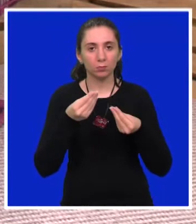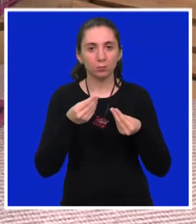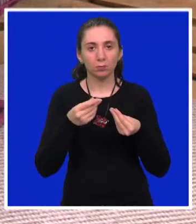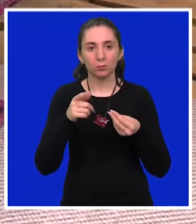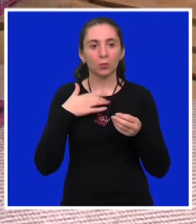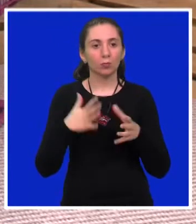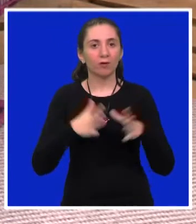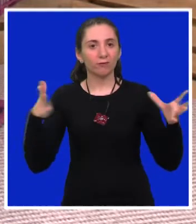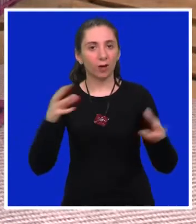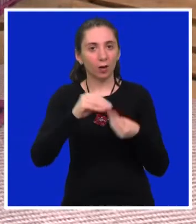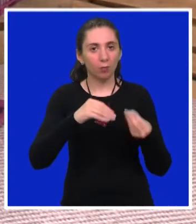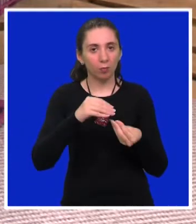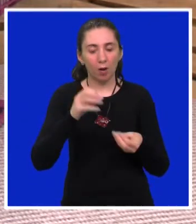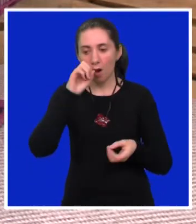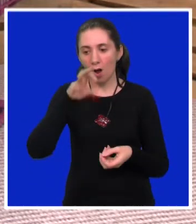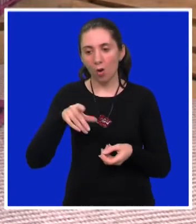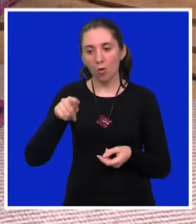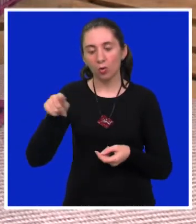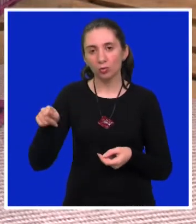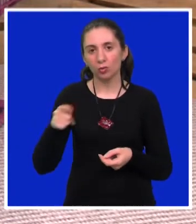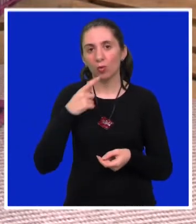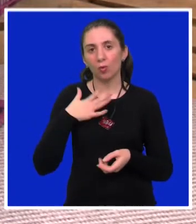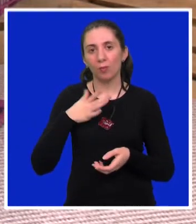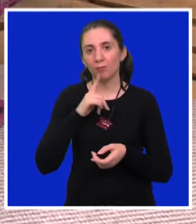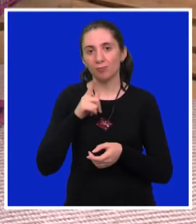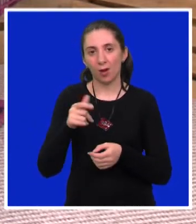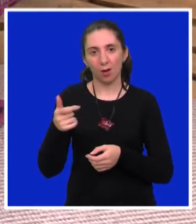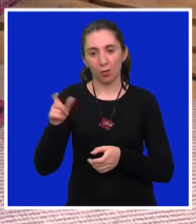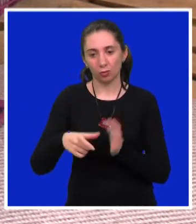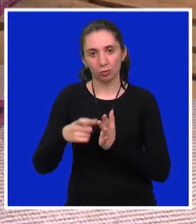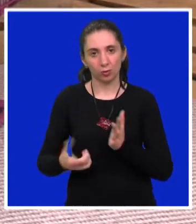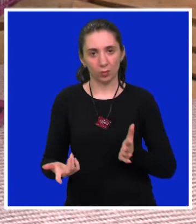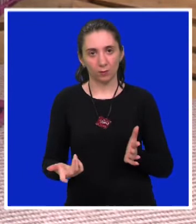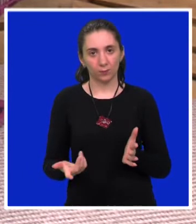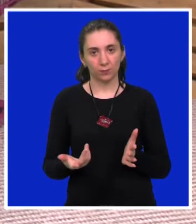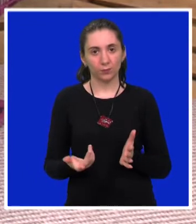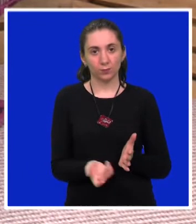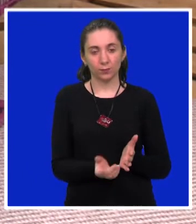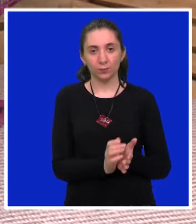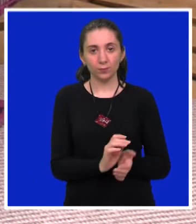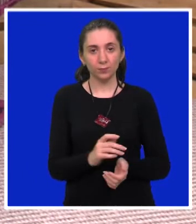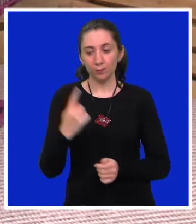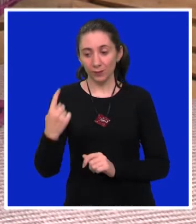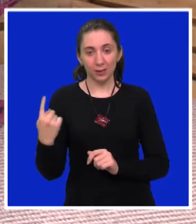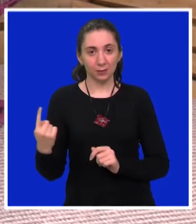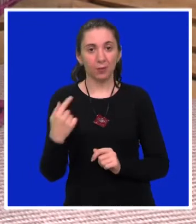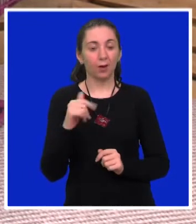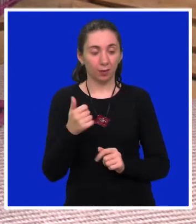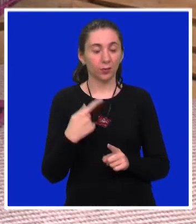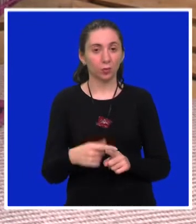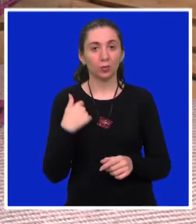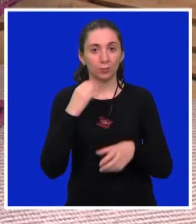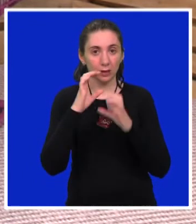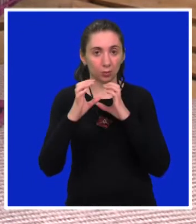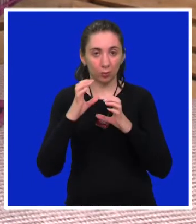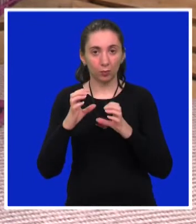oni koji imaju velik broj, a loša za one, pretpostavljam. Tako je. Ono što sam ja već, komunicirao, mi